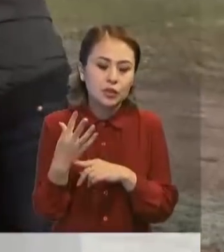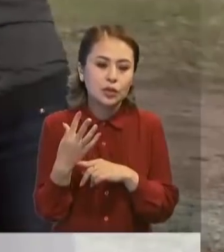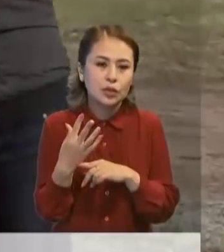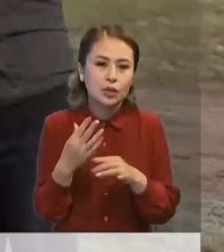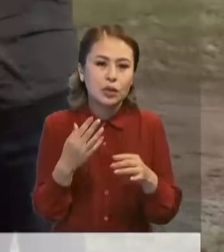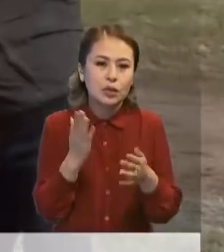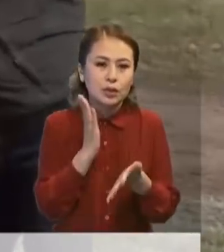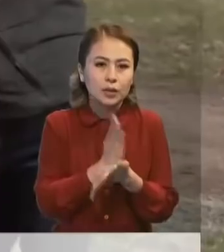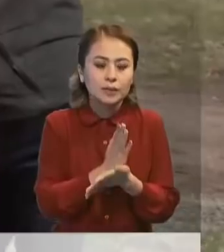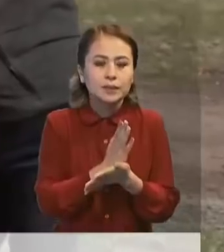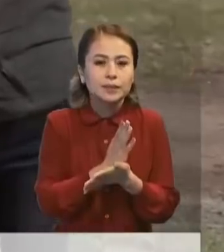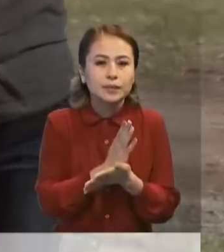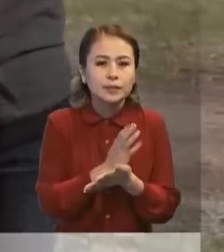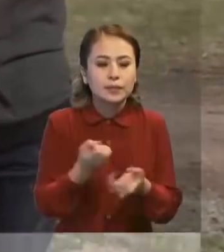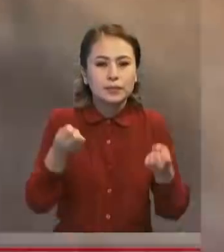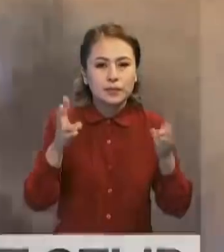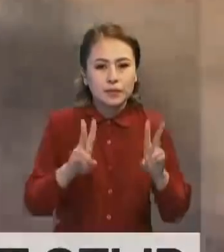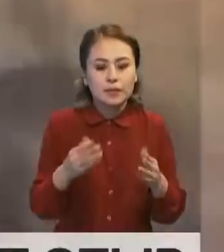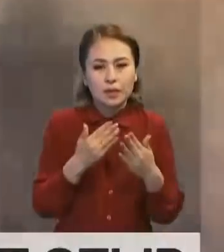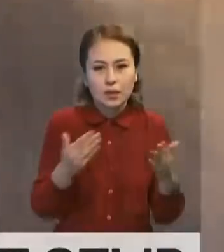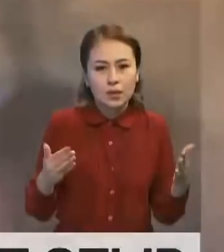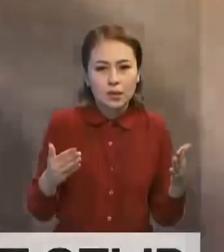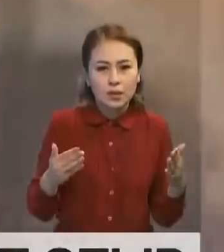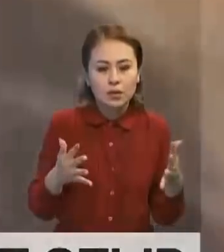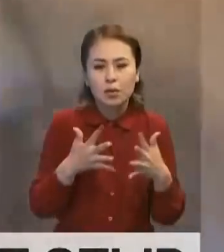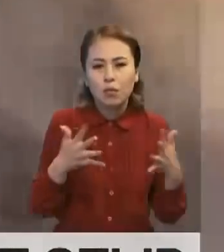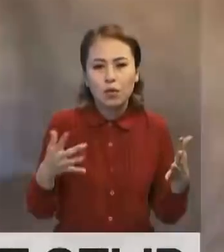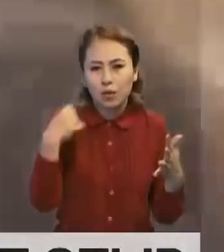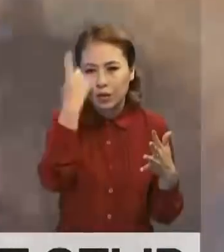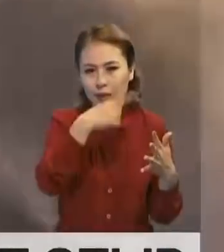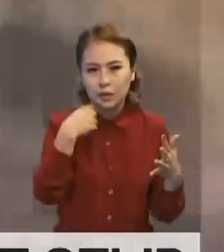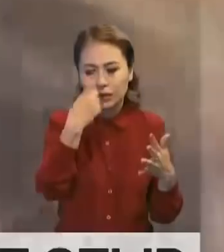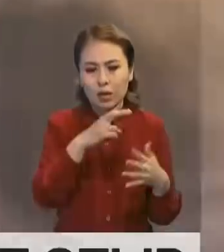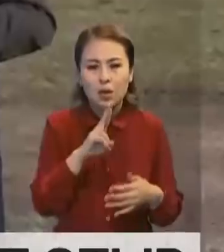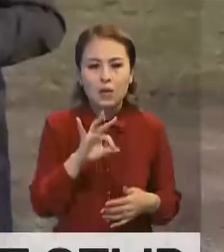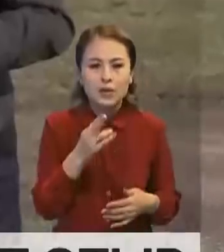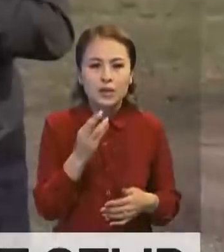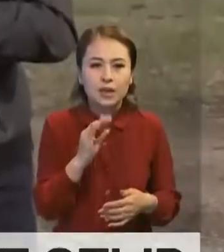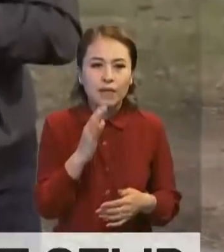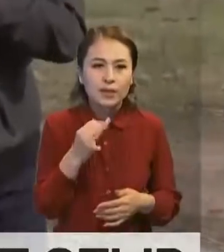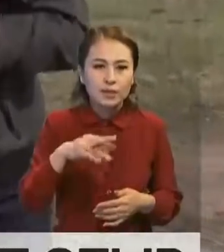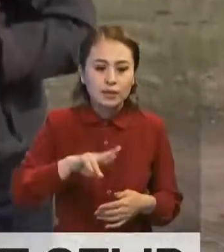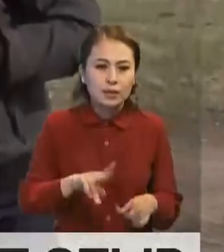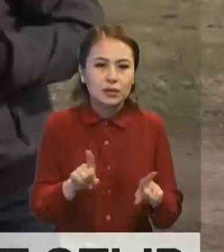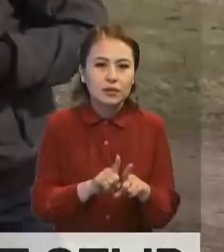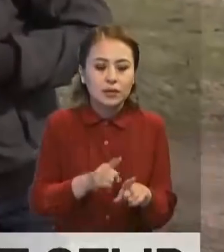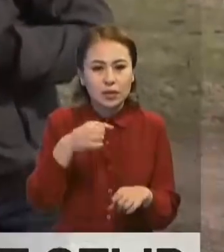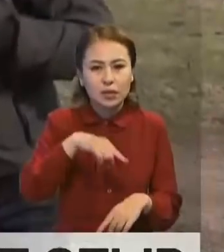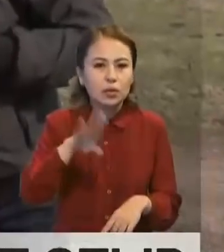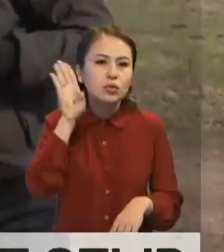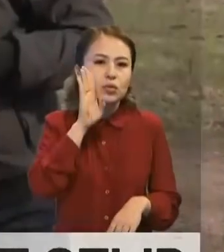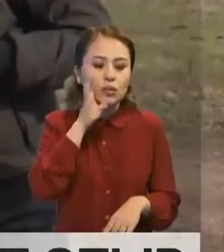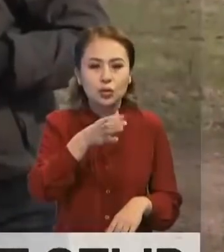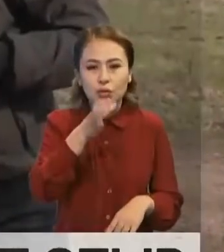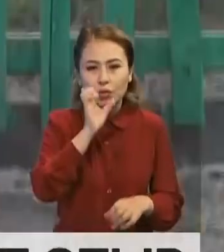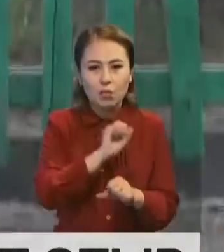бар. Эпидемиолог мамандар олардың басым көпшілігін консервациялап тастаған, яғни мұндағы суды